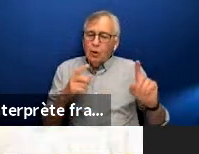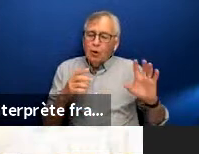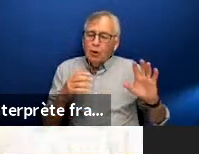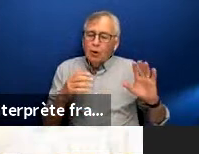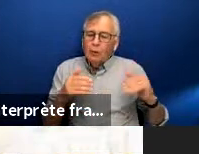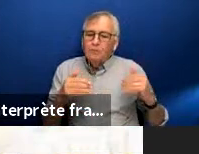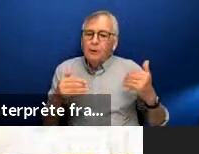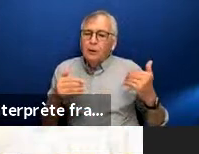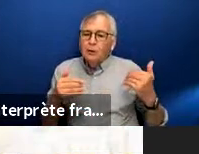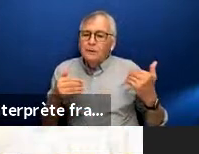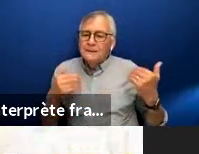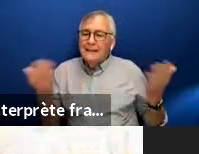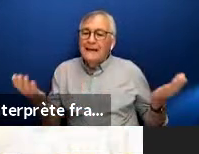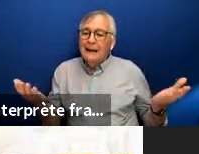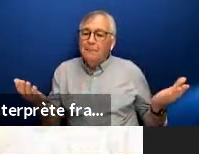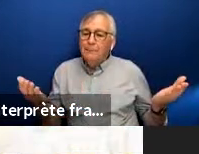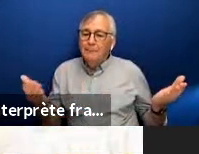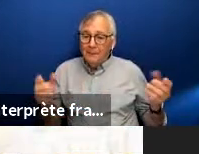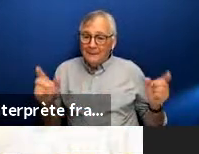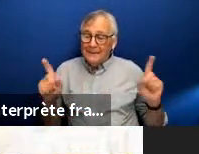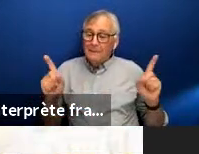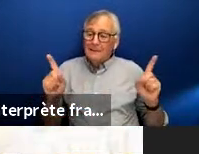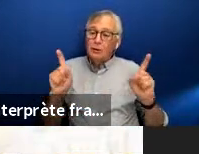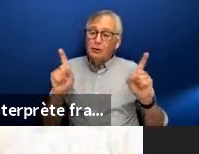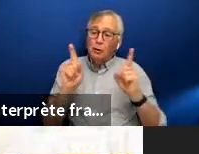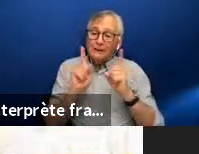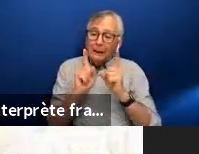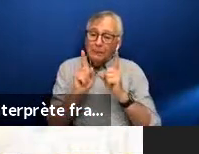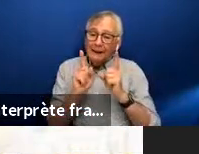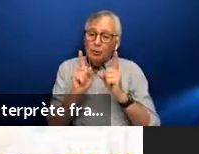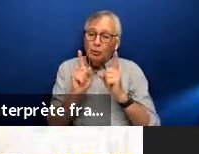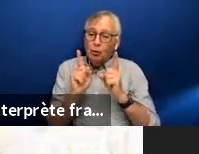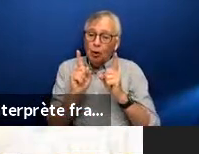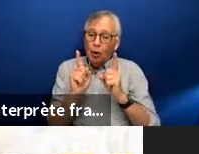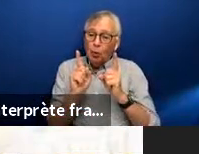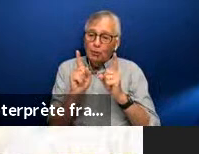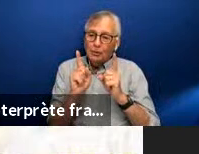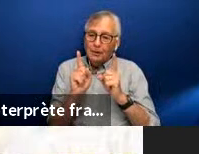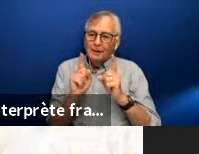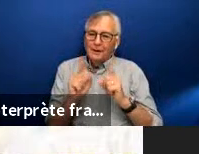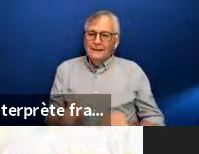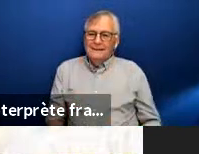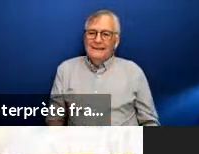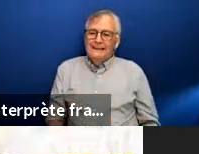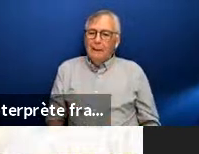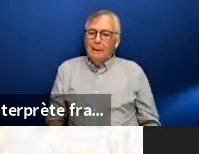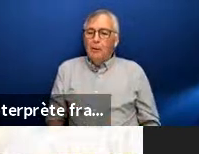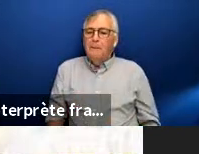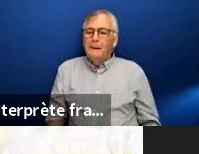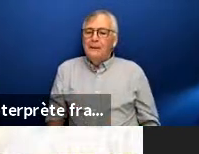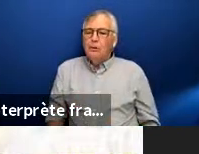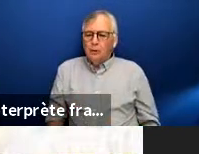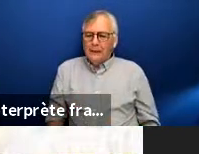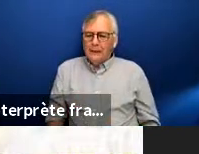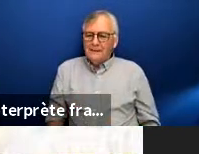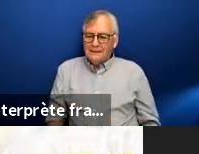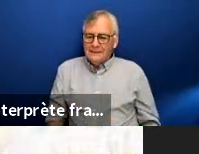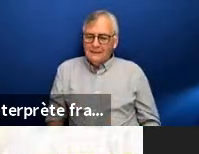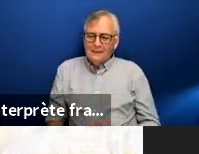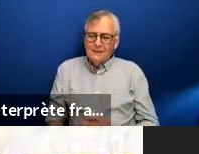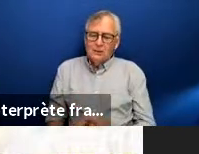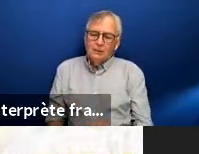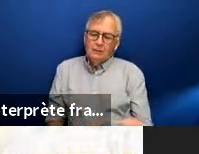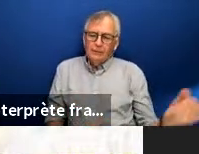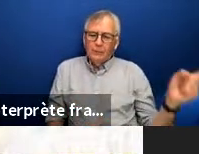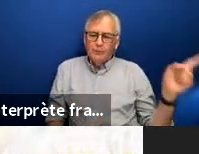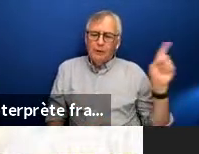s'agit d'y aller rapidement. Mais si les personnes sont très près l'une de l'autre, c'est inapproprié de traverser.